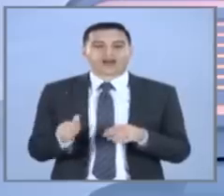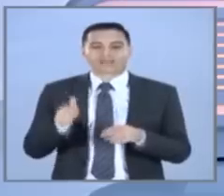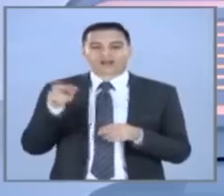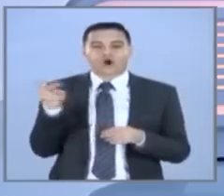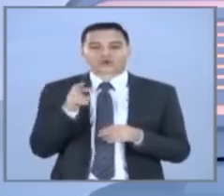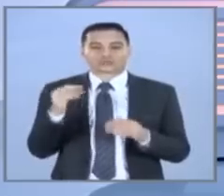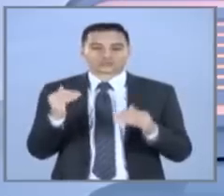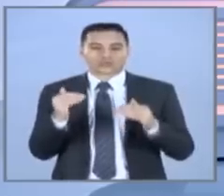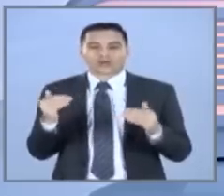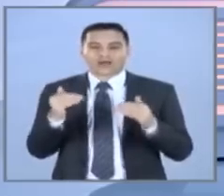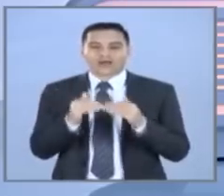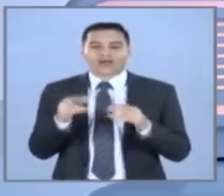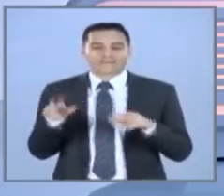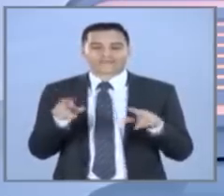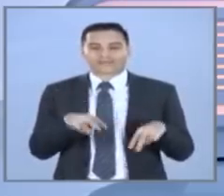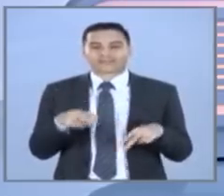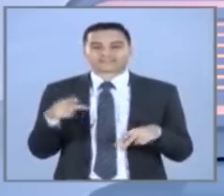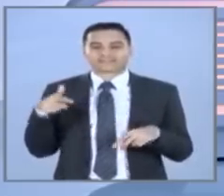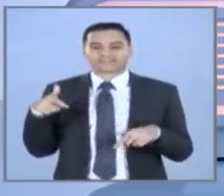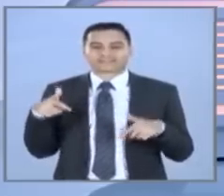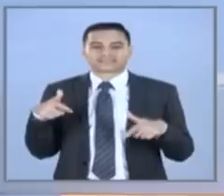وكرولوس أنتوا الاتنين بستين نقطة.